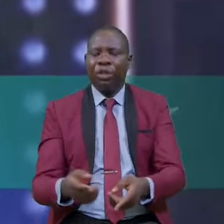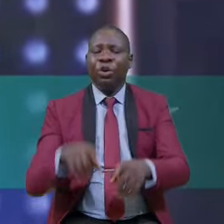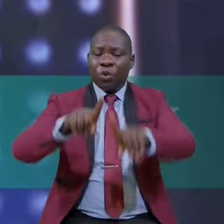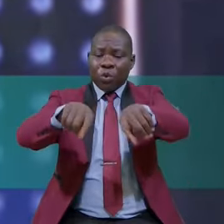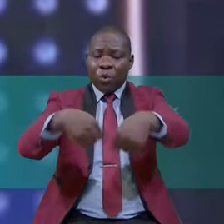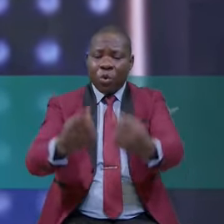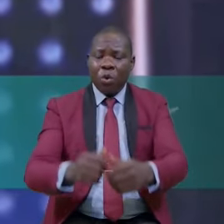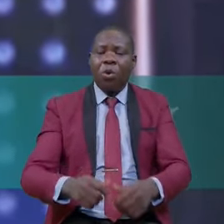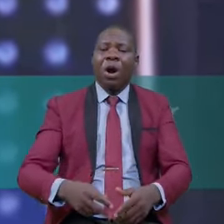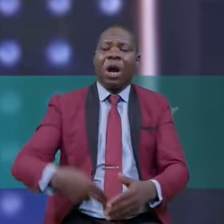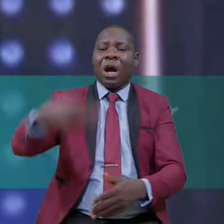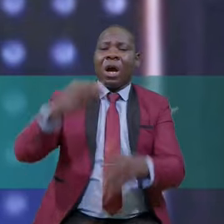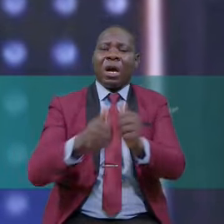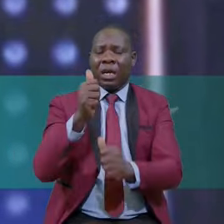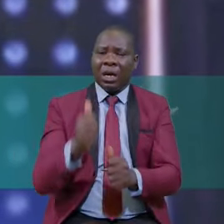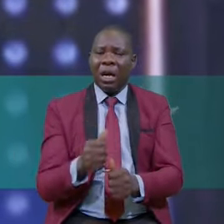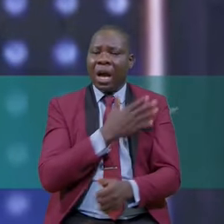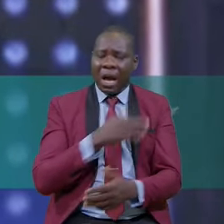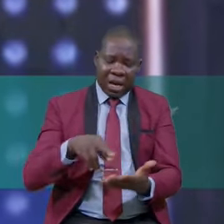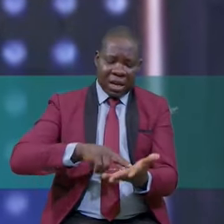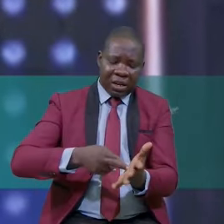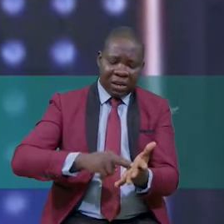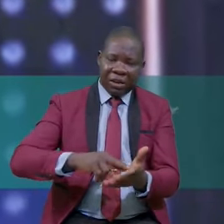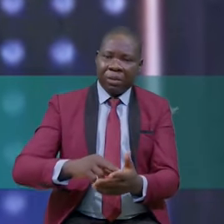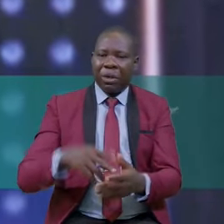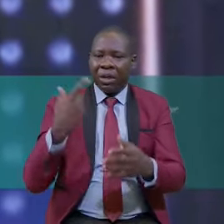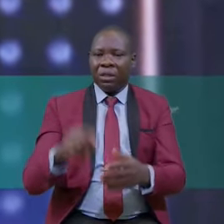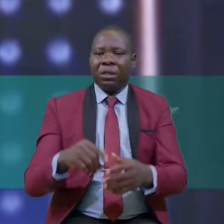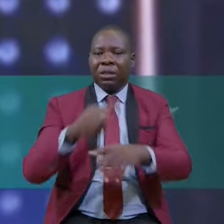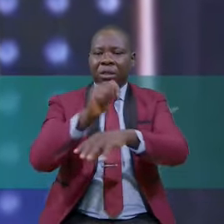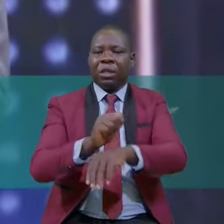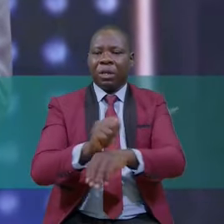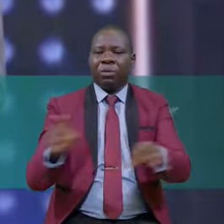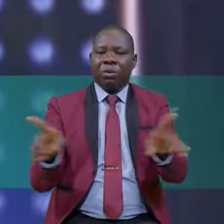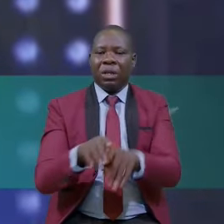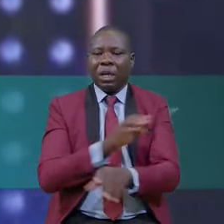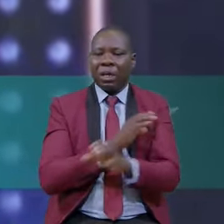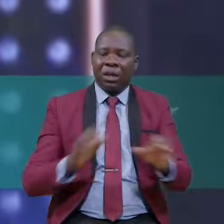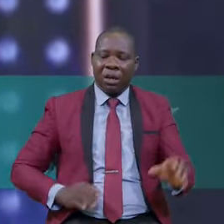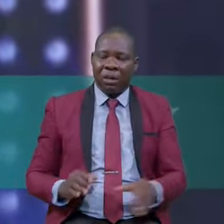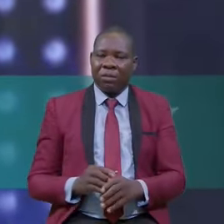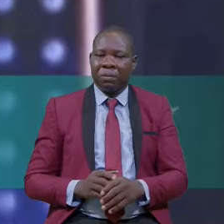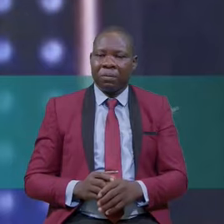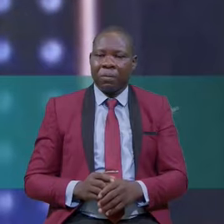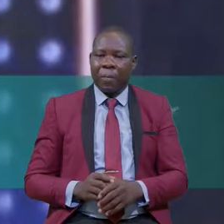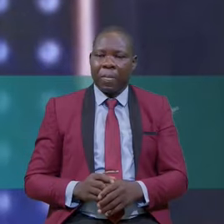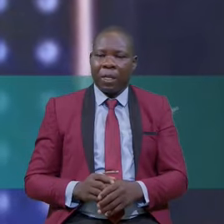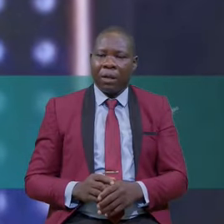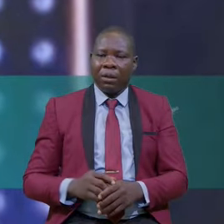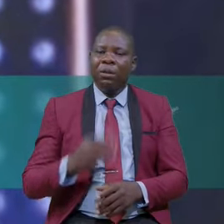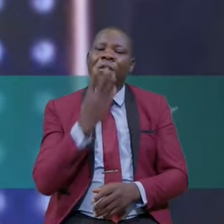tu l'as fait, pas repasser. Répare le tabernacle comme Christ. Hébreux 8.